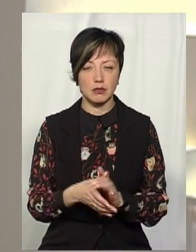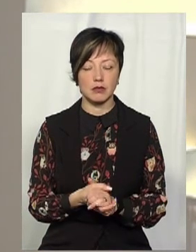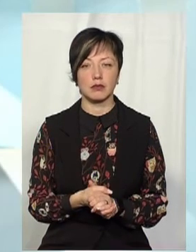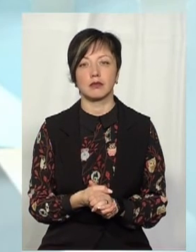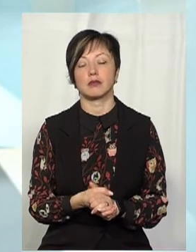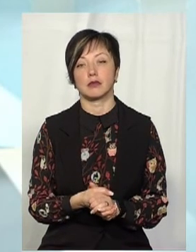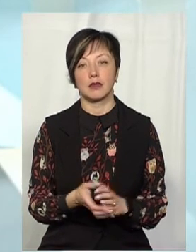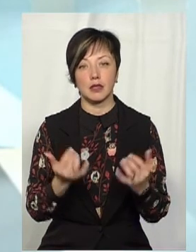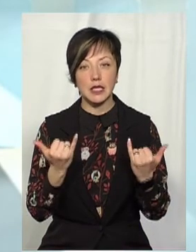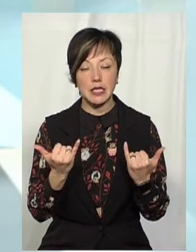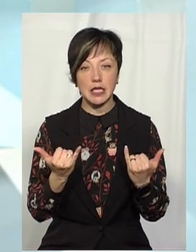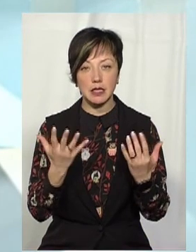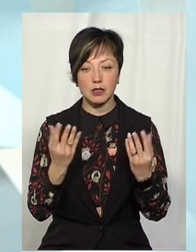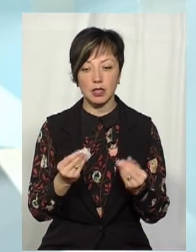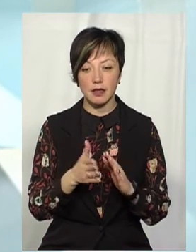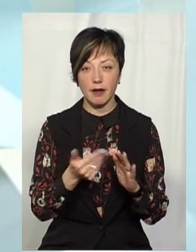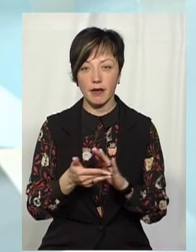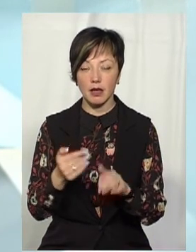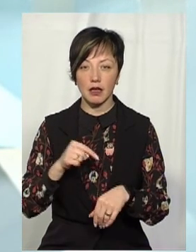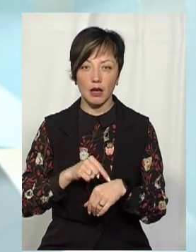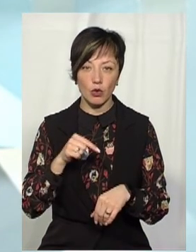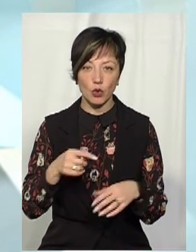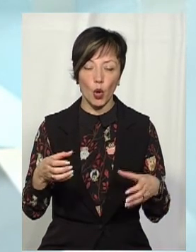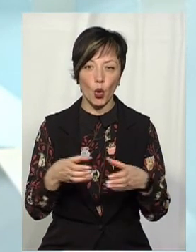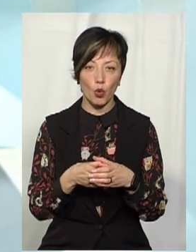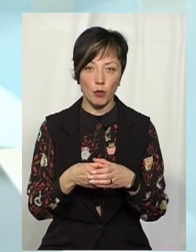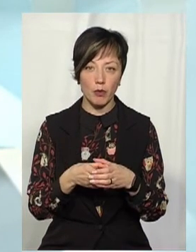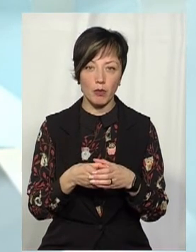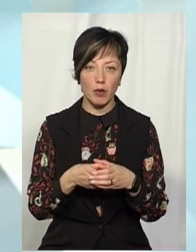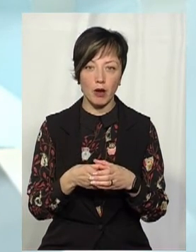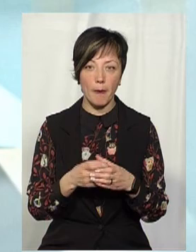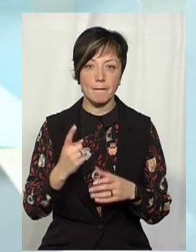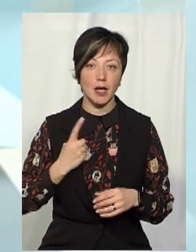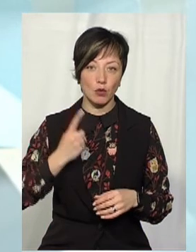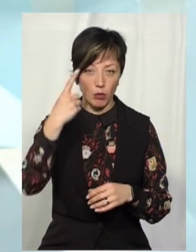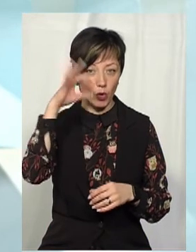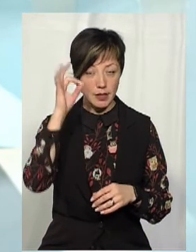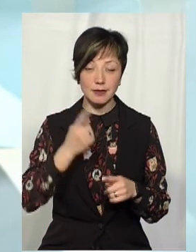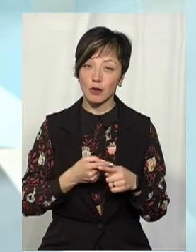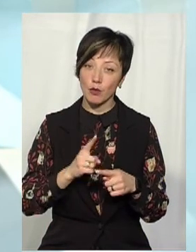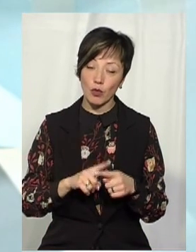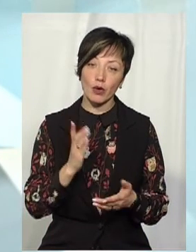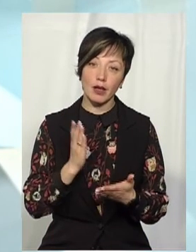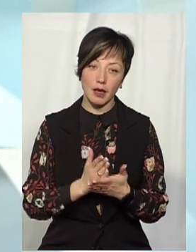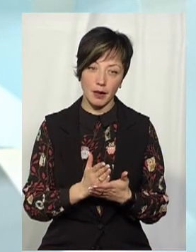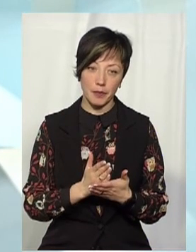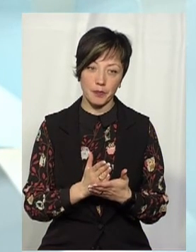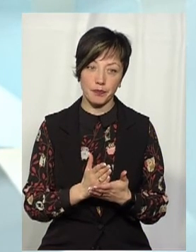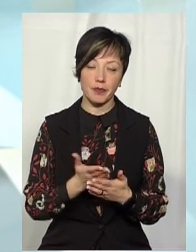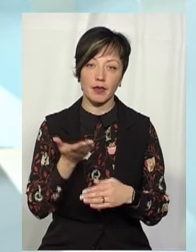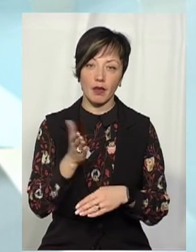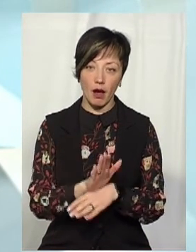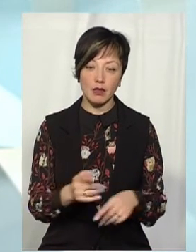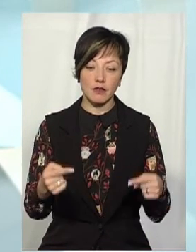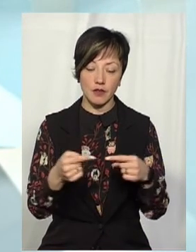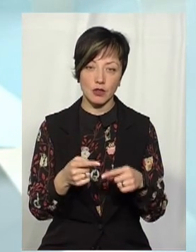десь? На даний час в нас на виклики реагують групи реагування патрульної поліції. Тому є